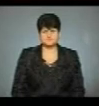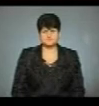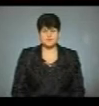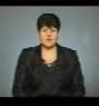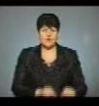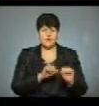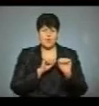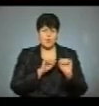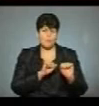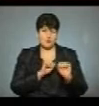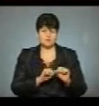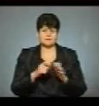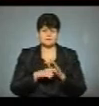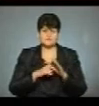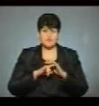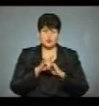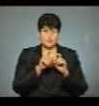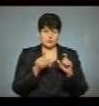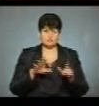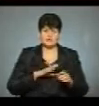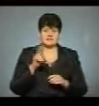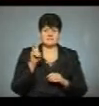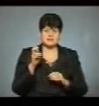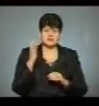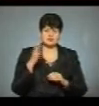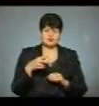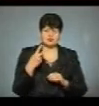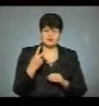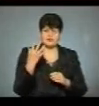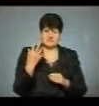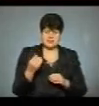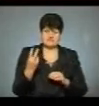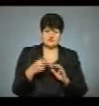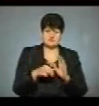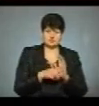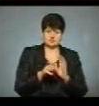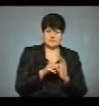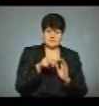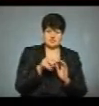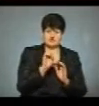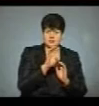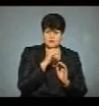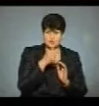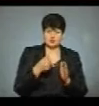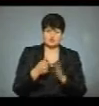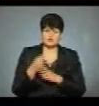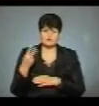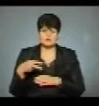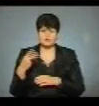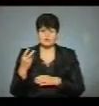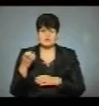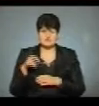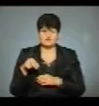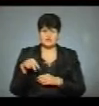Оборона терміналів аеропорту тривала 242 дні із 26 травня 2014 до 22